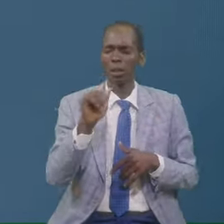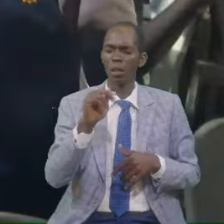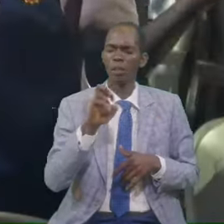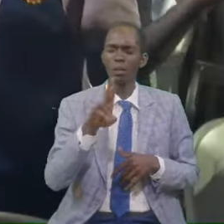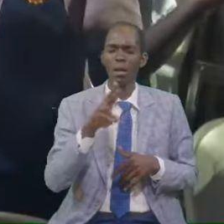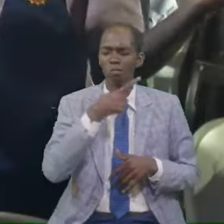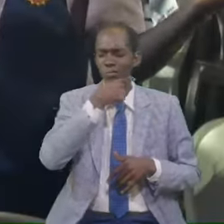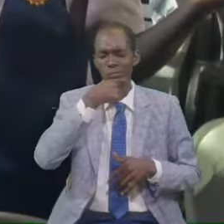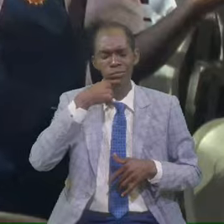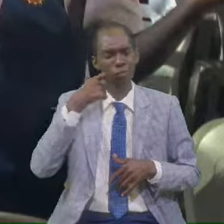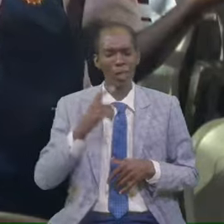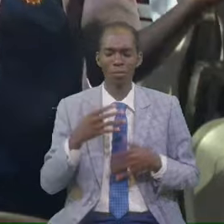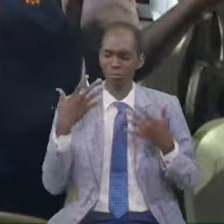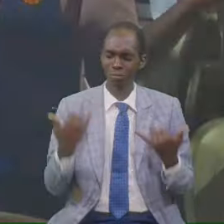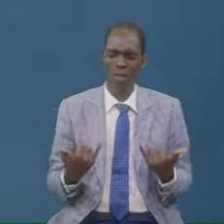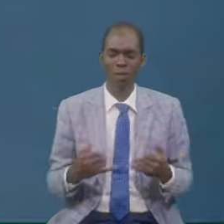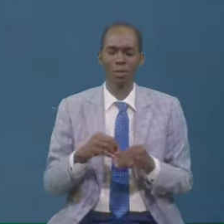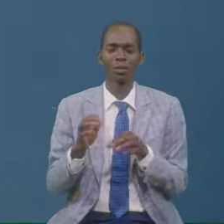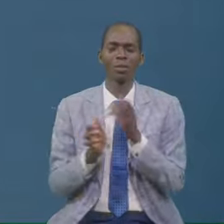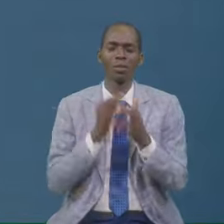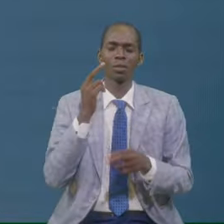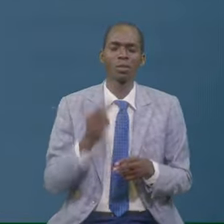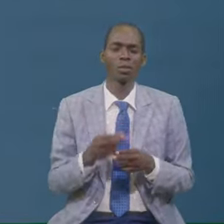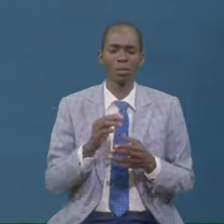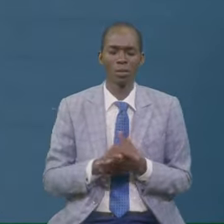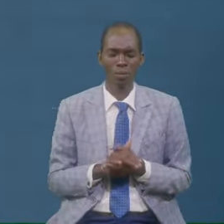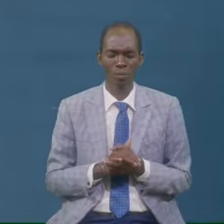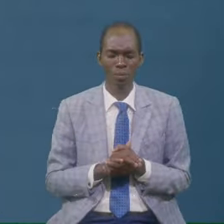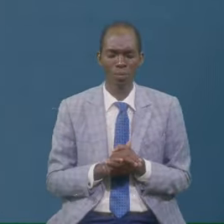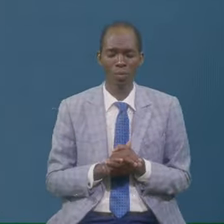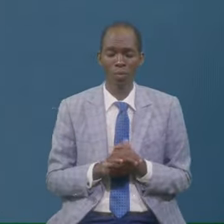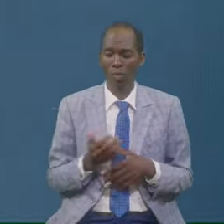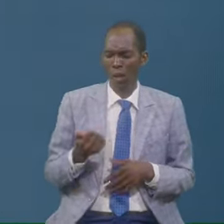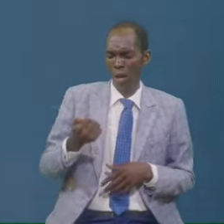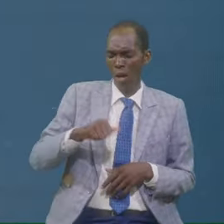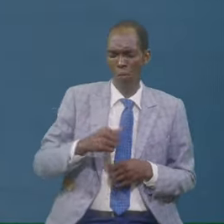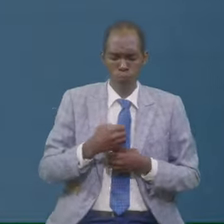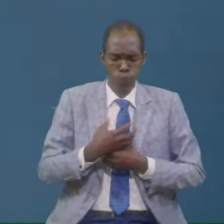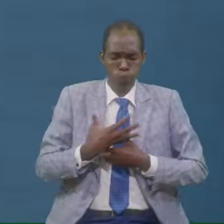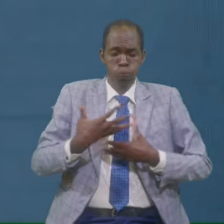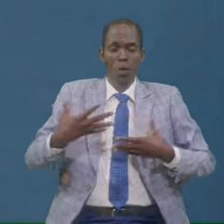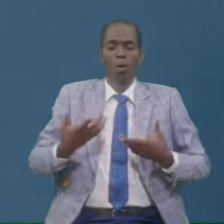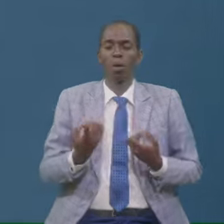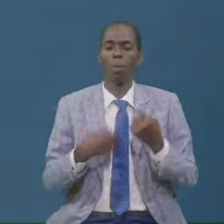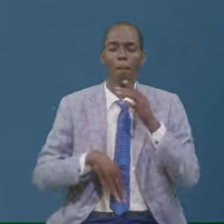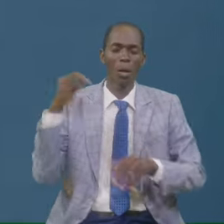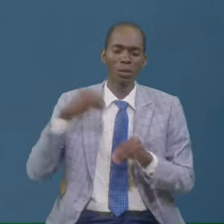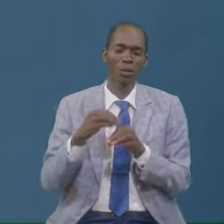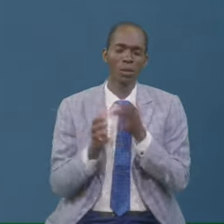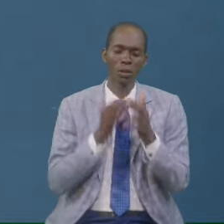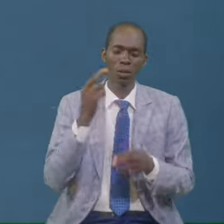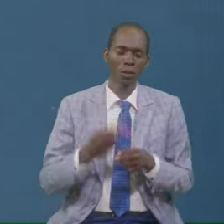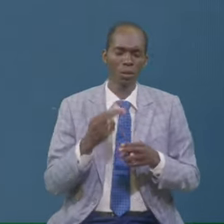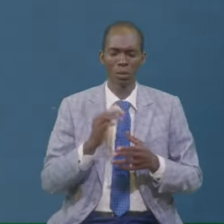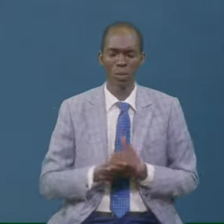Jesus name. Cancer yesu namamulo endipovali. Any swelling come out in Jesus name. E vidamaina vaapaina